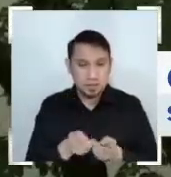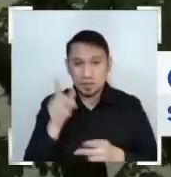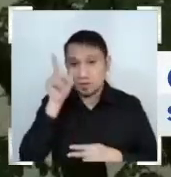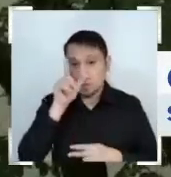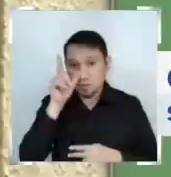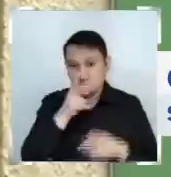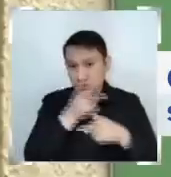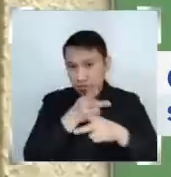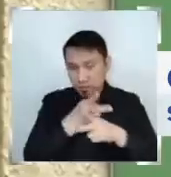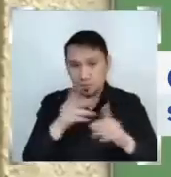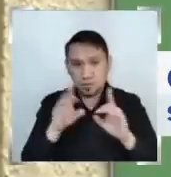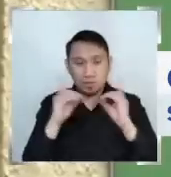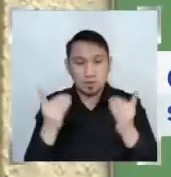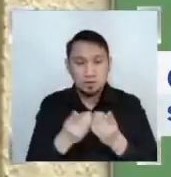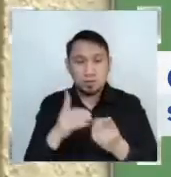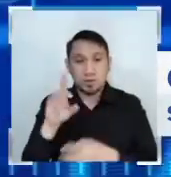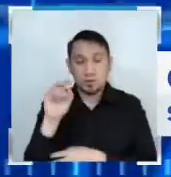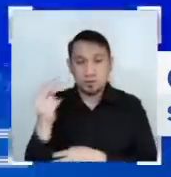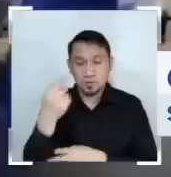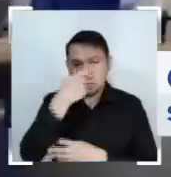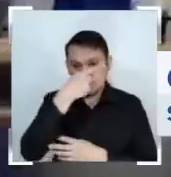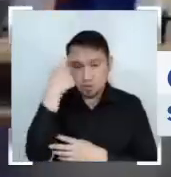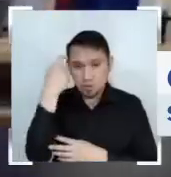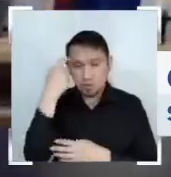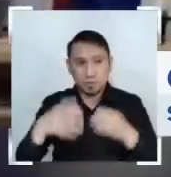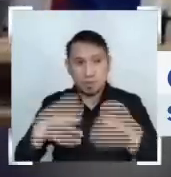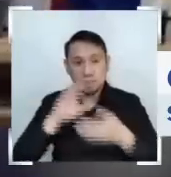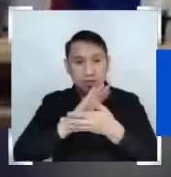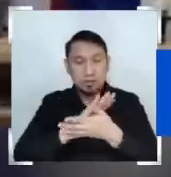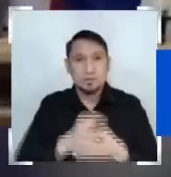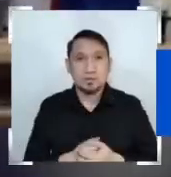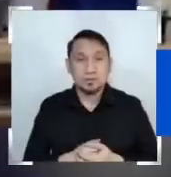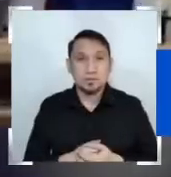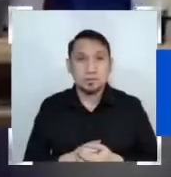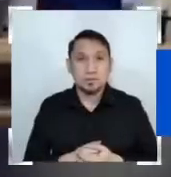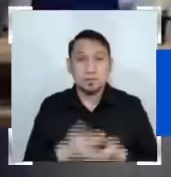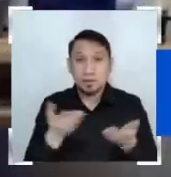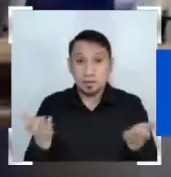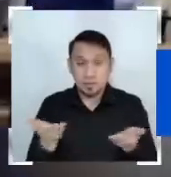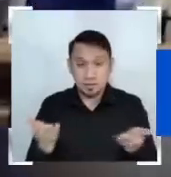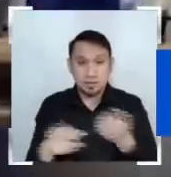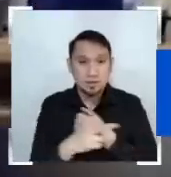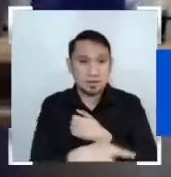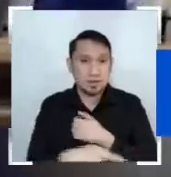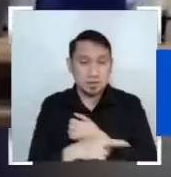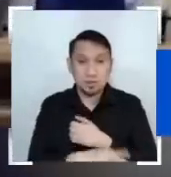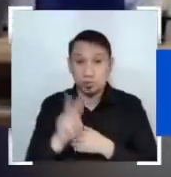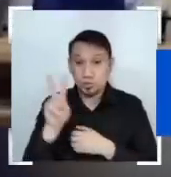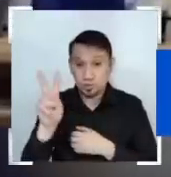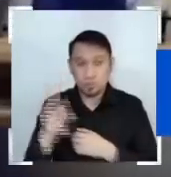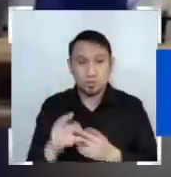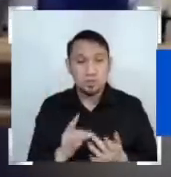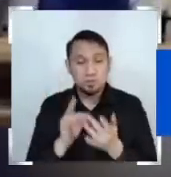ng Department of Health dahil din sa mga kaso ng dengue. Ang dengue case dito po sa Region 2, specifically in